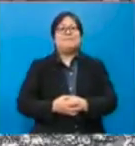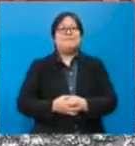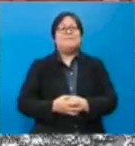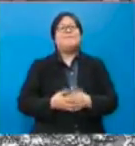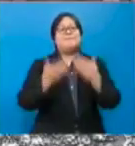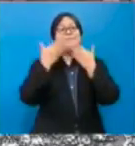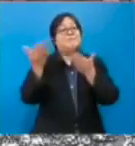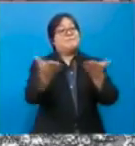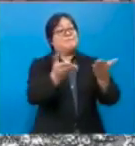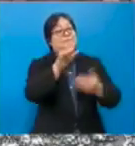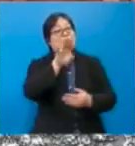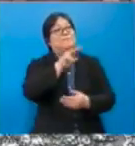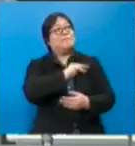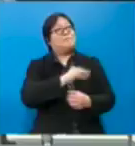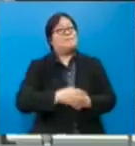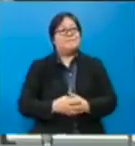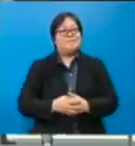Terima kasih. Silakan Yang Mohd Menteri.